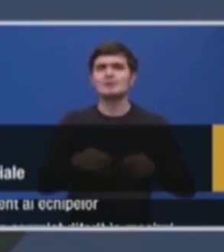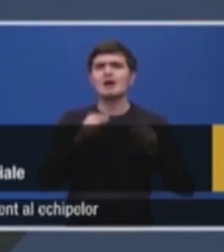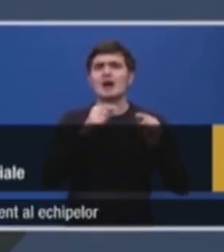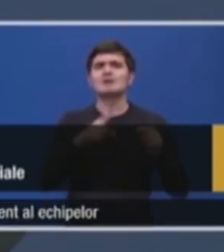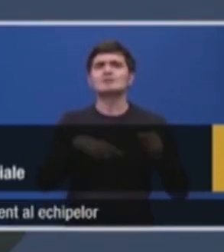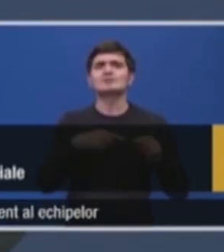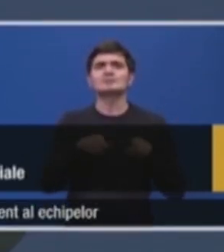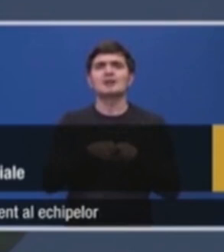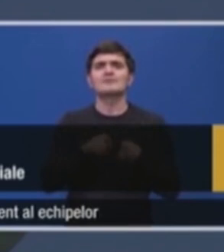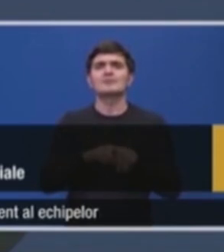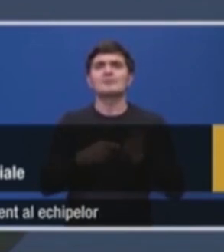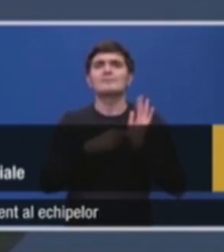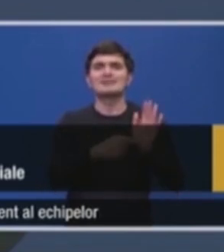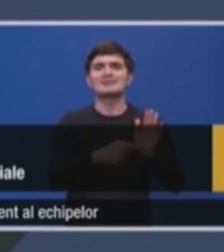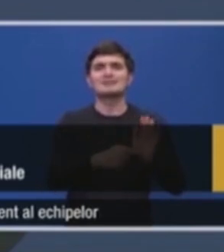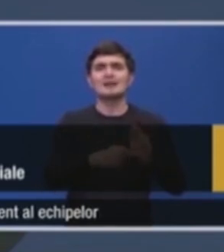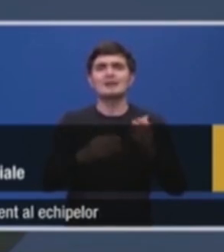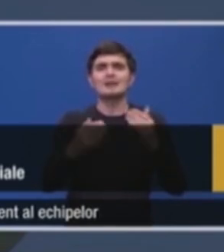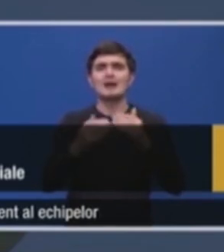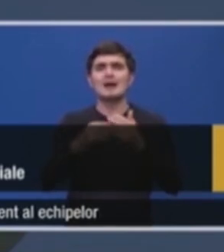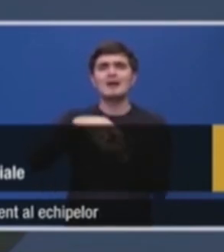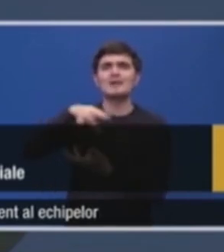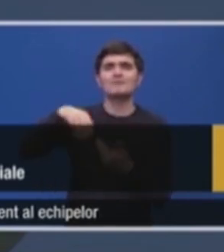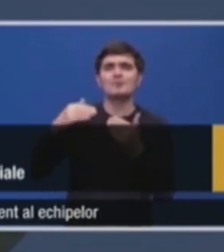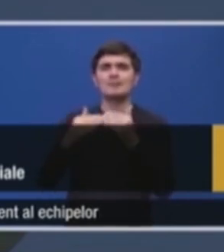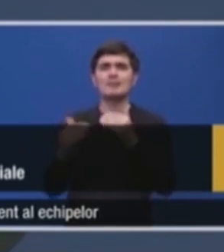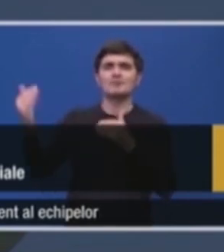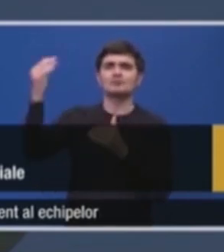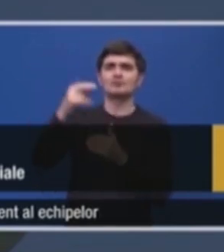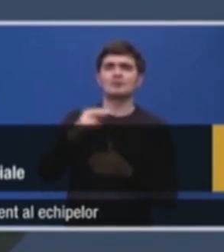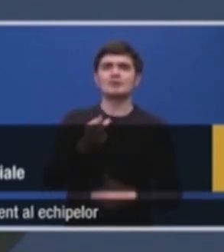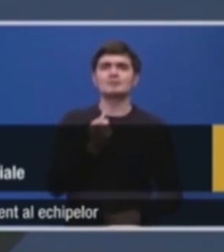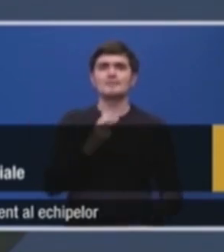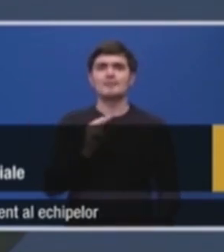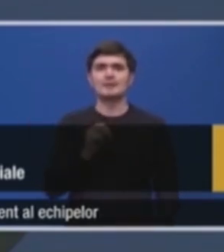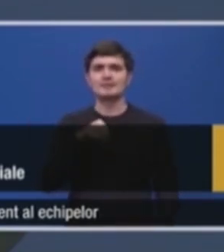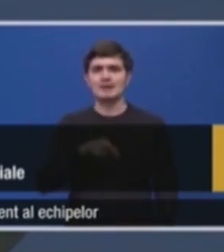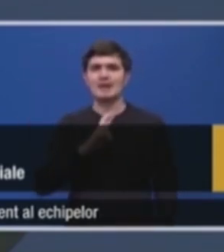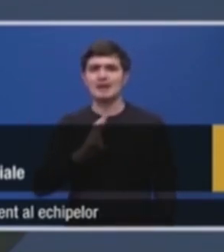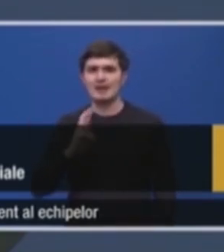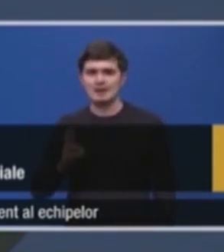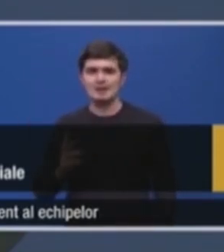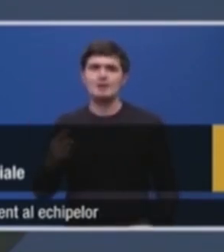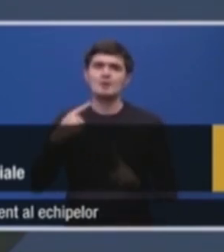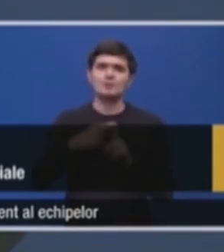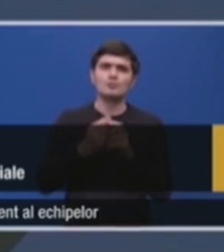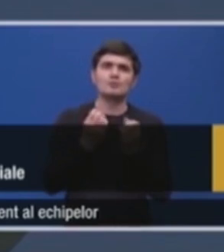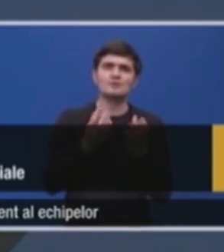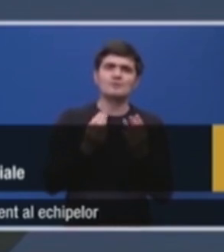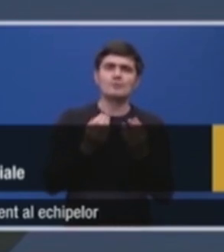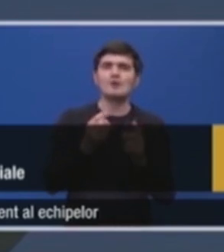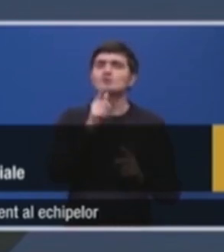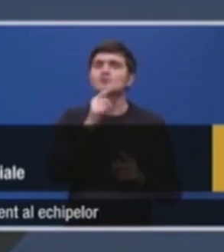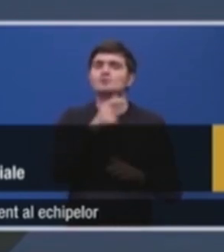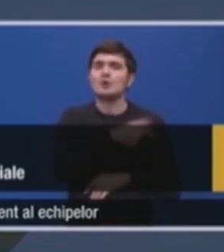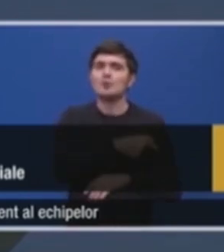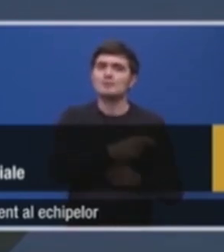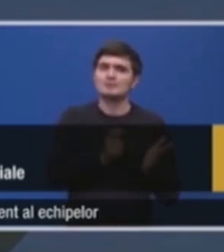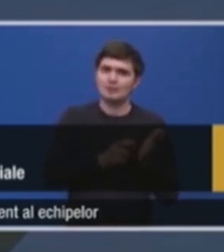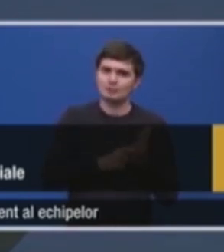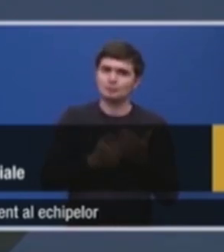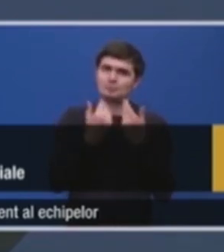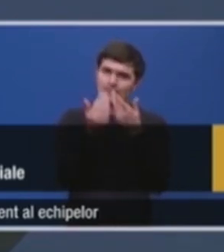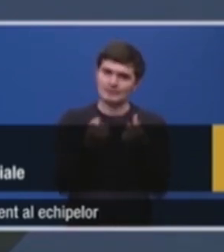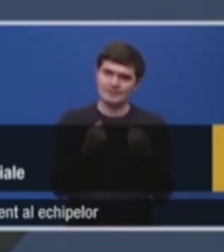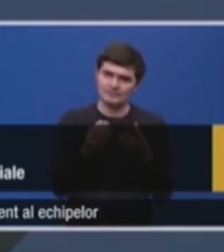revistă a reformelor majore care vor fi prinse în PNRR, cu detalieri acolo unde au fost cerute de